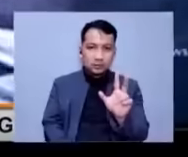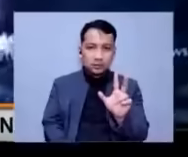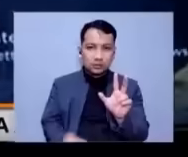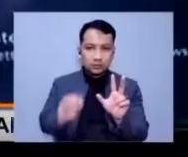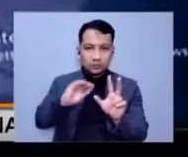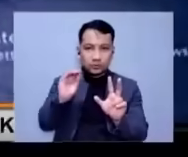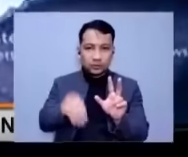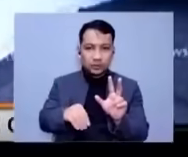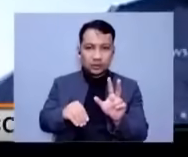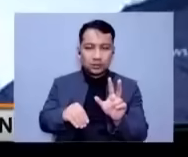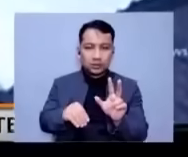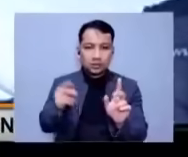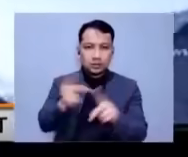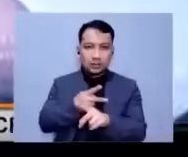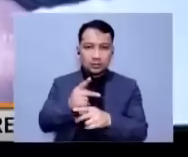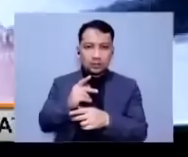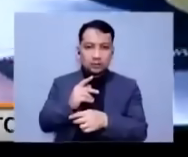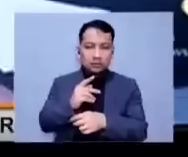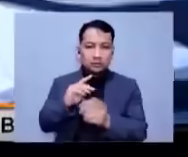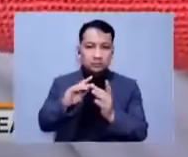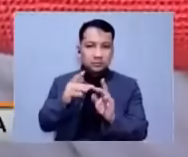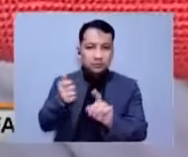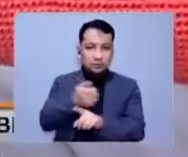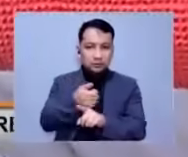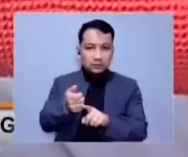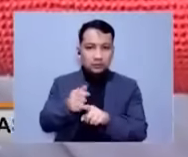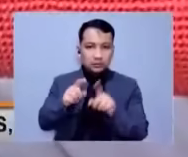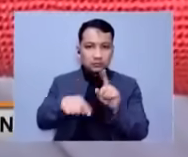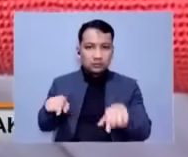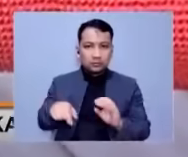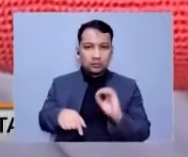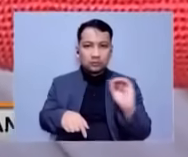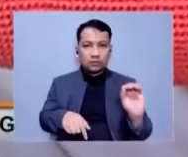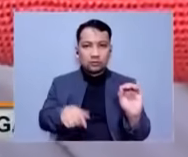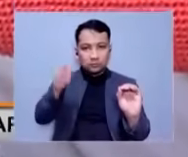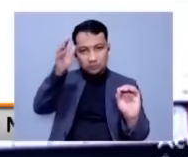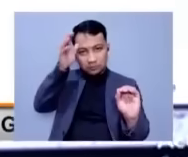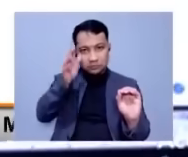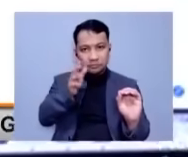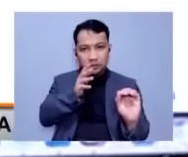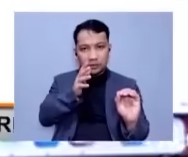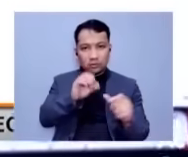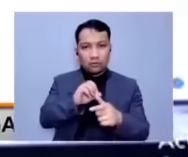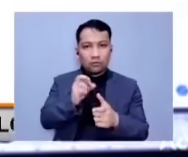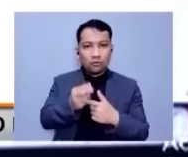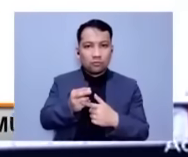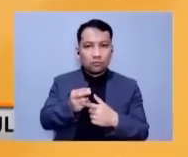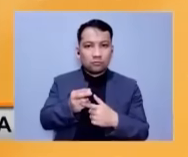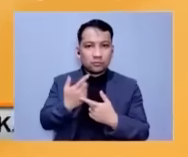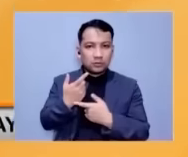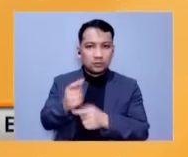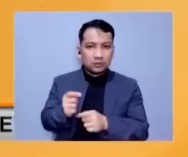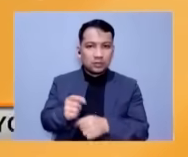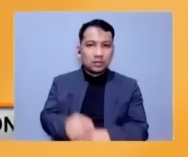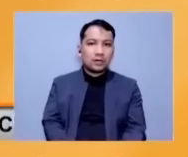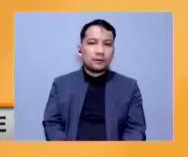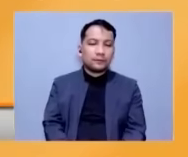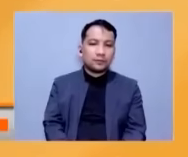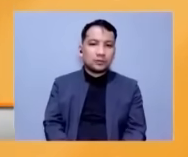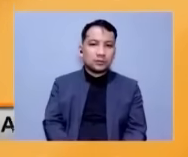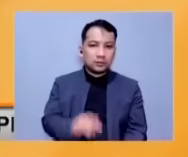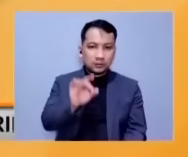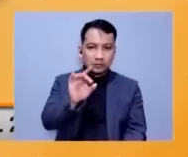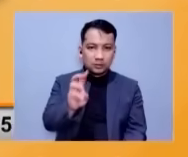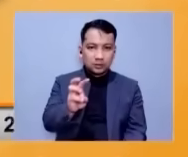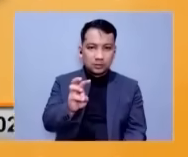biktima sa internet ay binubugaw ng sarili nilang mga magulang o mga taong pinagkakatiwalaan nila. 86%